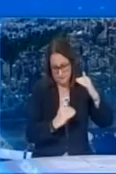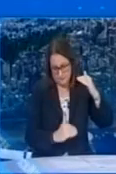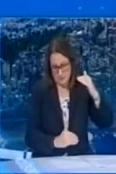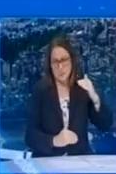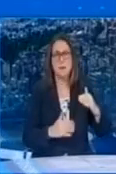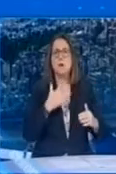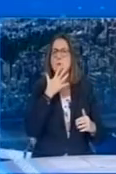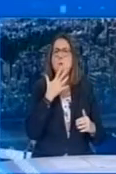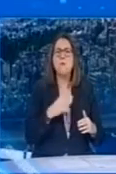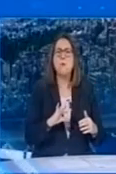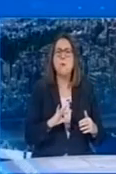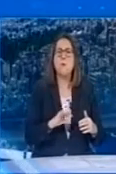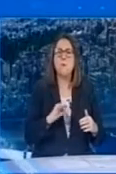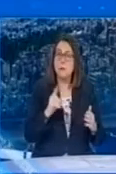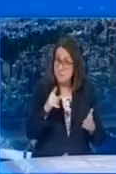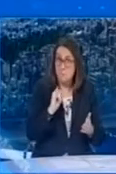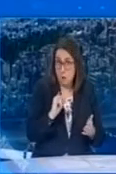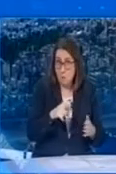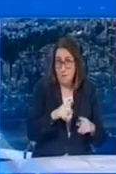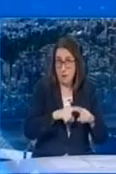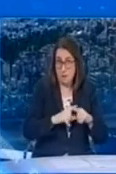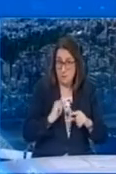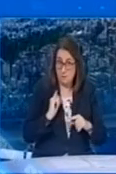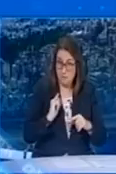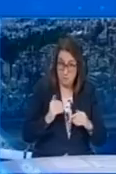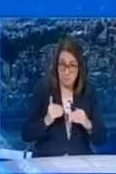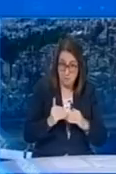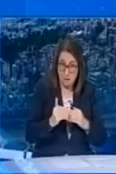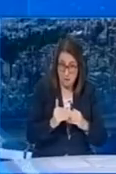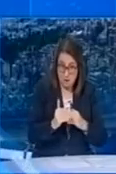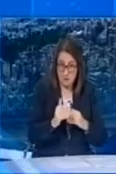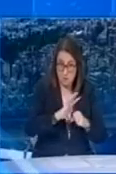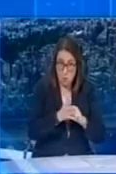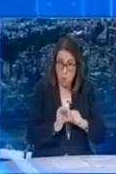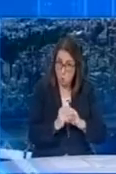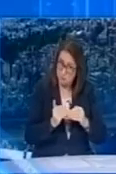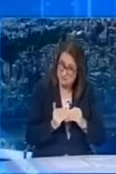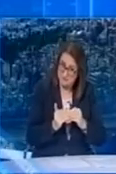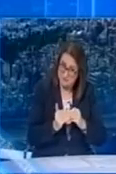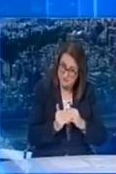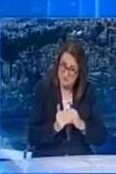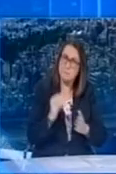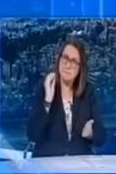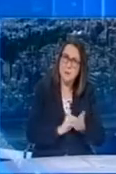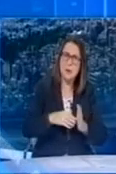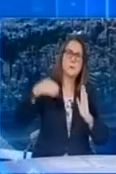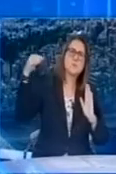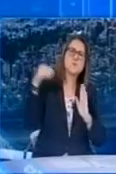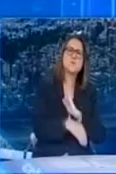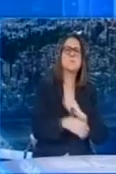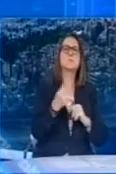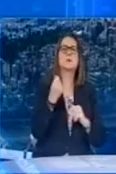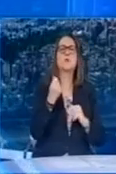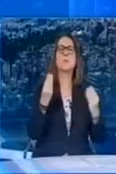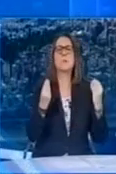Και για να δούμε τη σύγκριση, ας δούμε πώς αντιμετωπίζουν άλλες ευρωπαϊκές χώρες